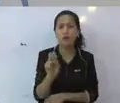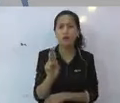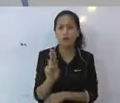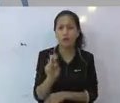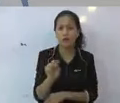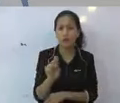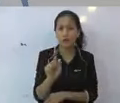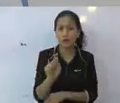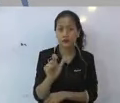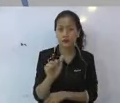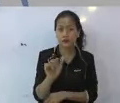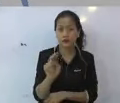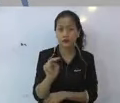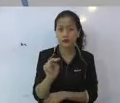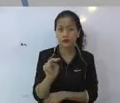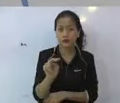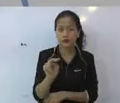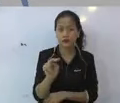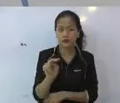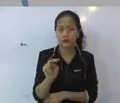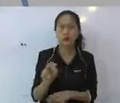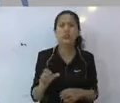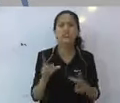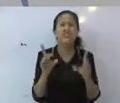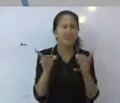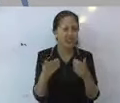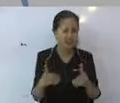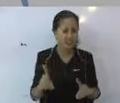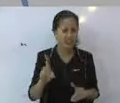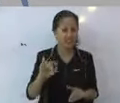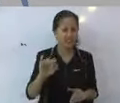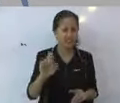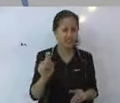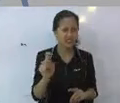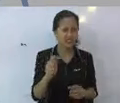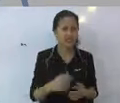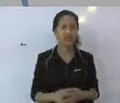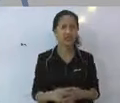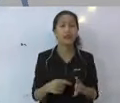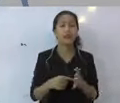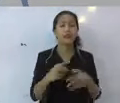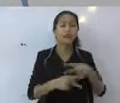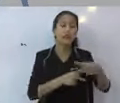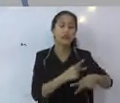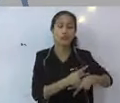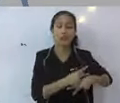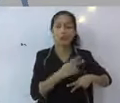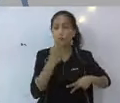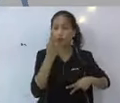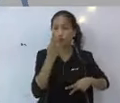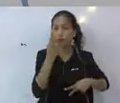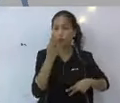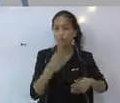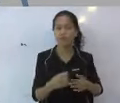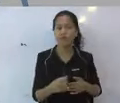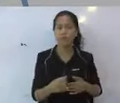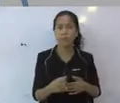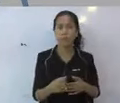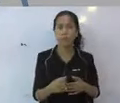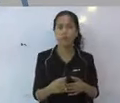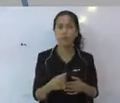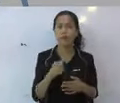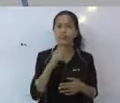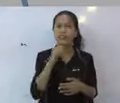mas maaga na hindi pa mahuli ang lahat na ito pong mga klaseng pagkain na to ay